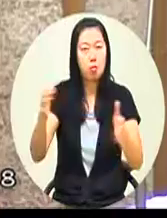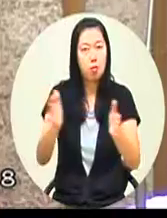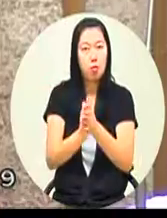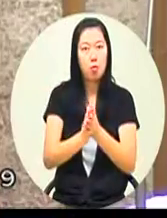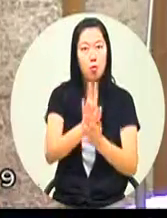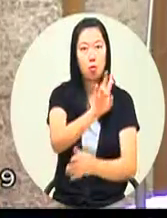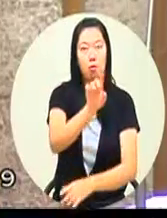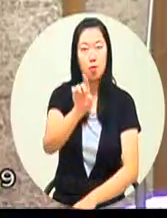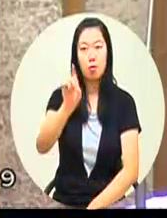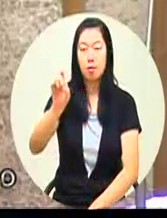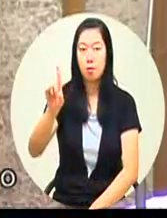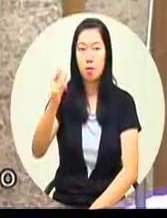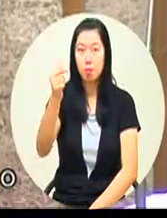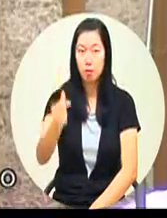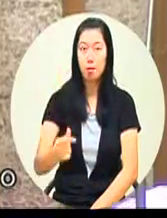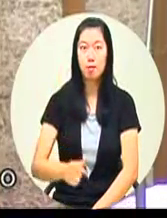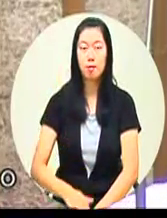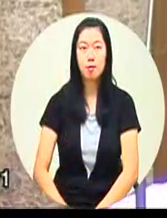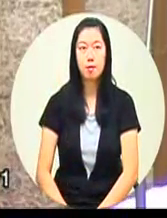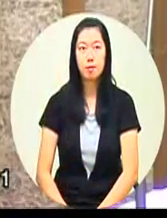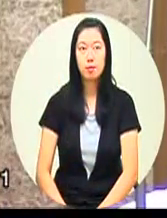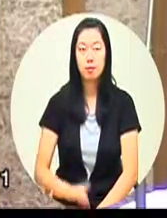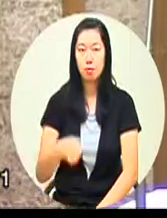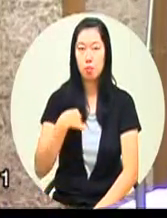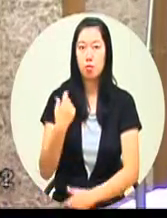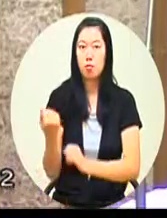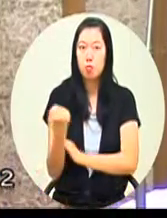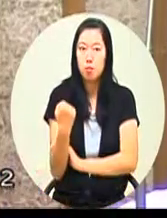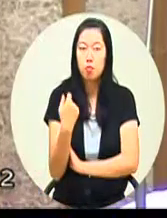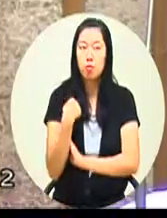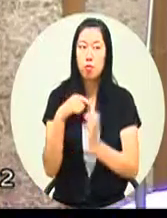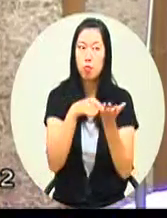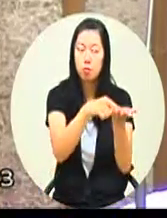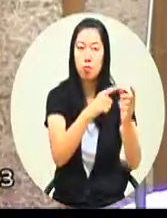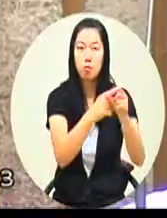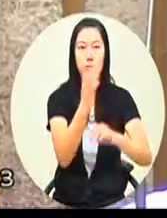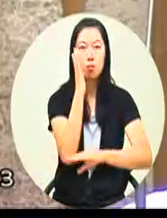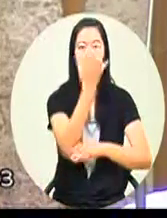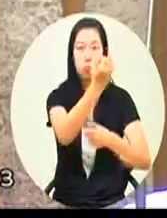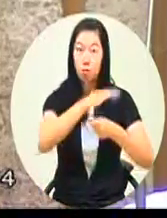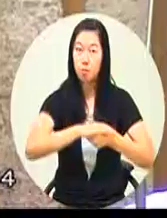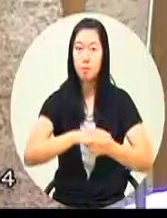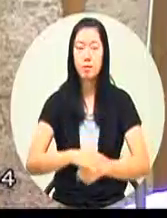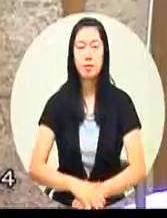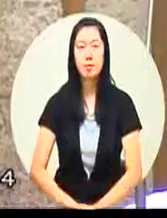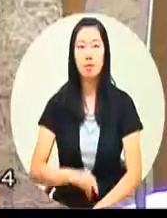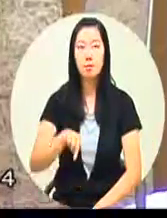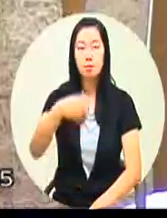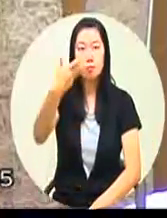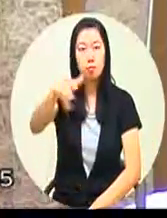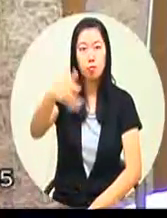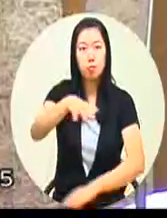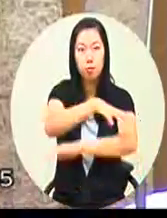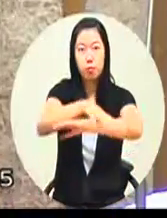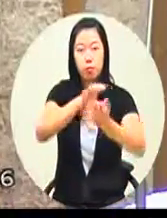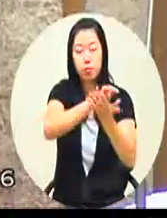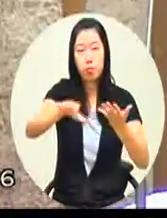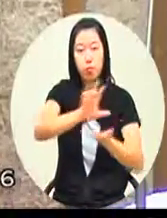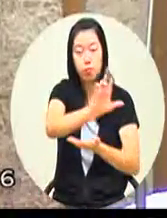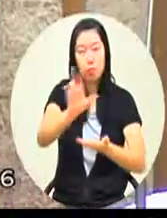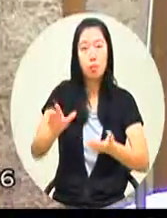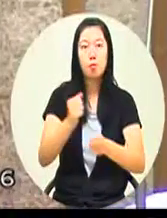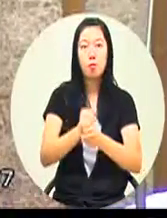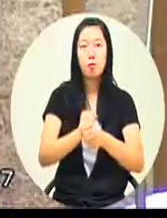2.11亿这样的经费所以我们也积极向中央争取补助。那在水工模型做好之后，其实我们